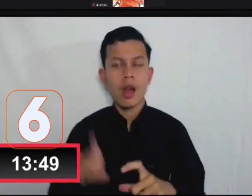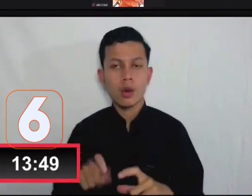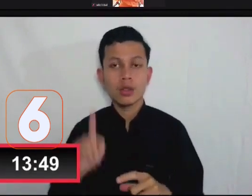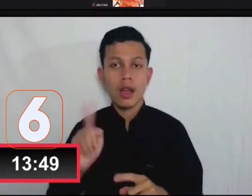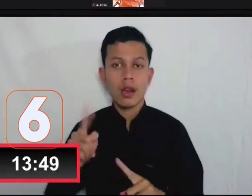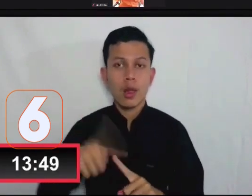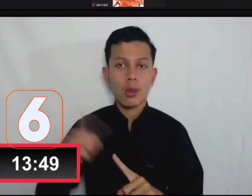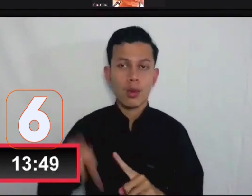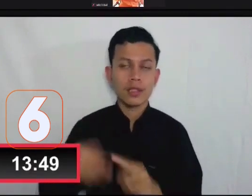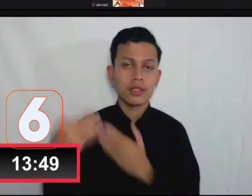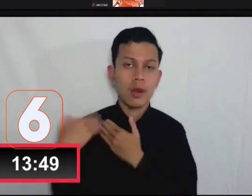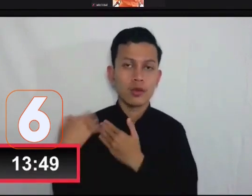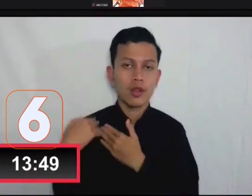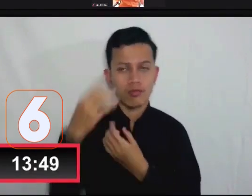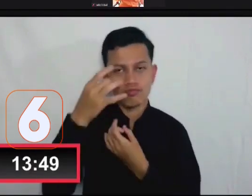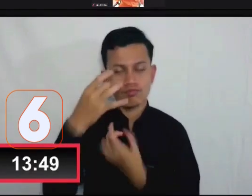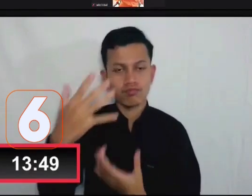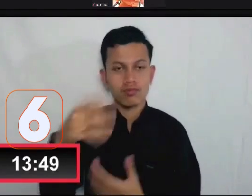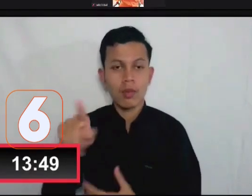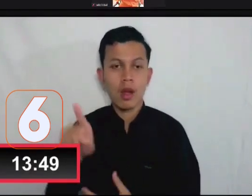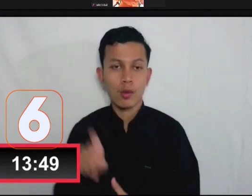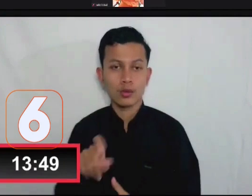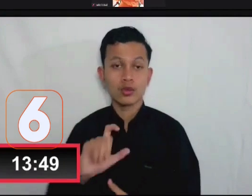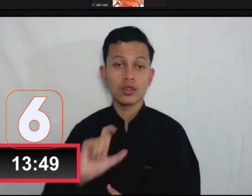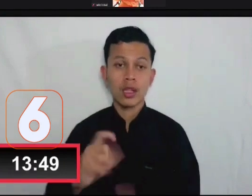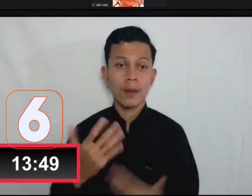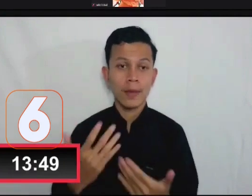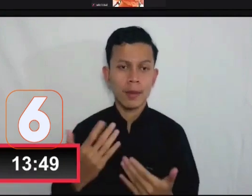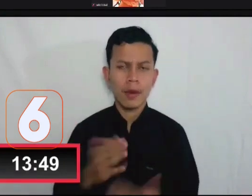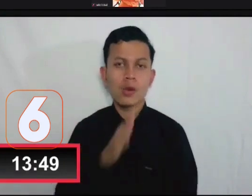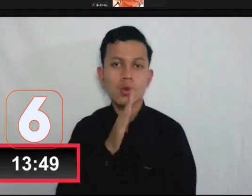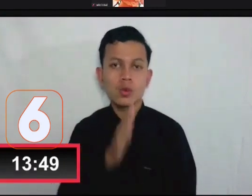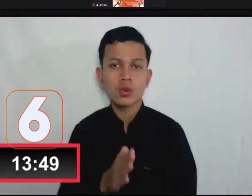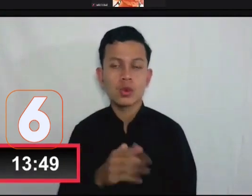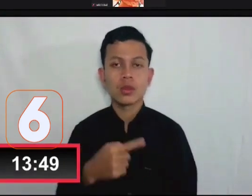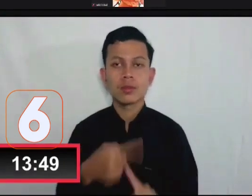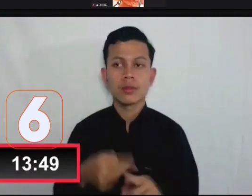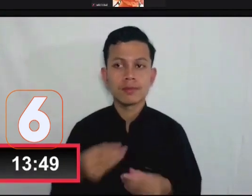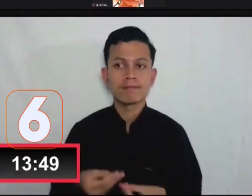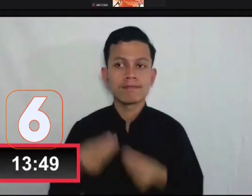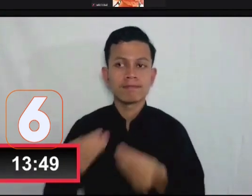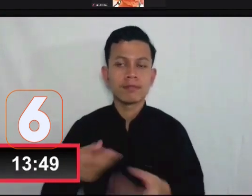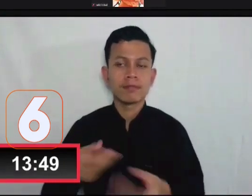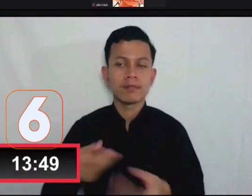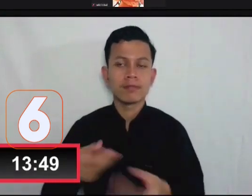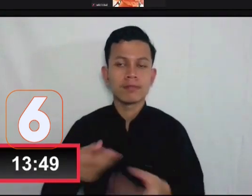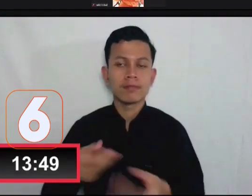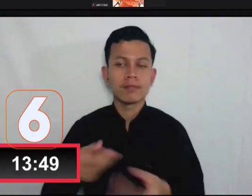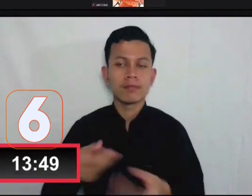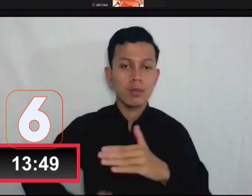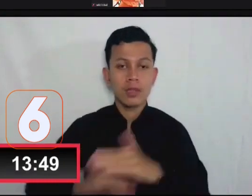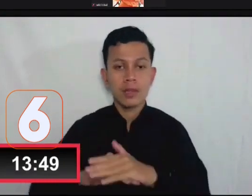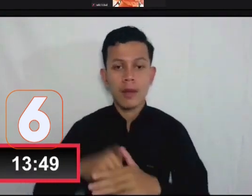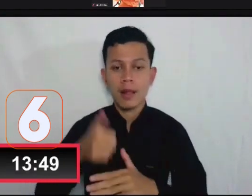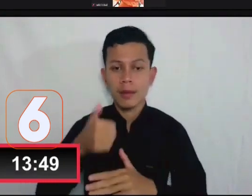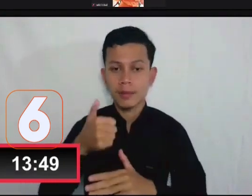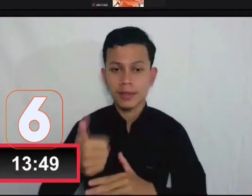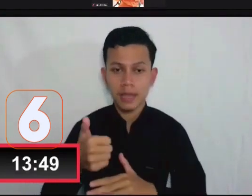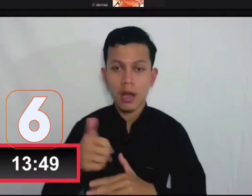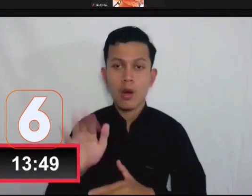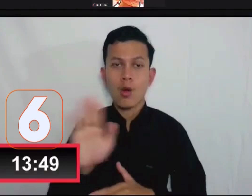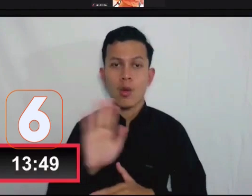tanggung jawabnya secara profesional dengan cara menjaga integritas dan memberikan layanan pelayanan secara optimal bukan justru menjadikan